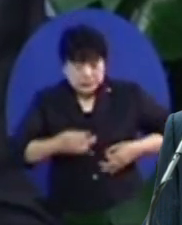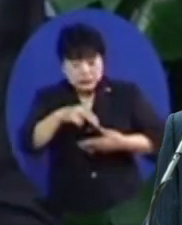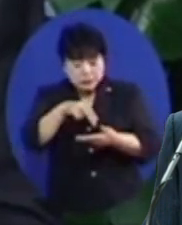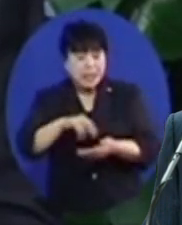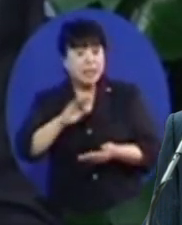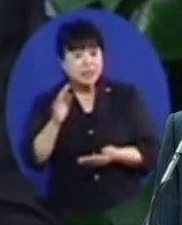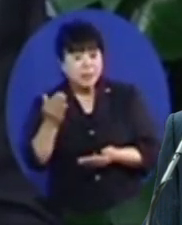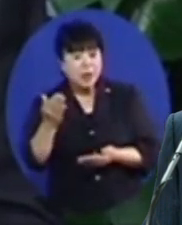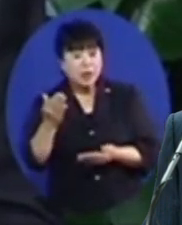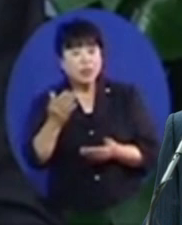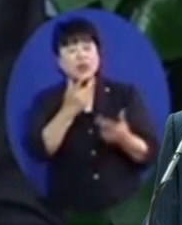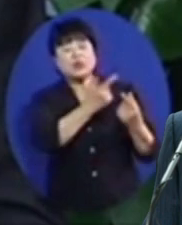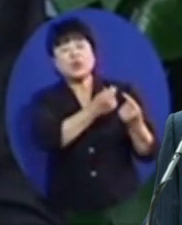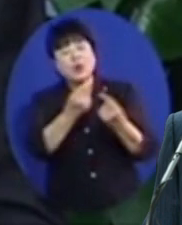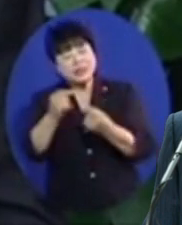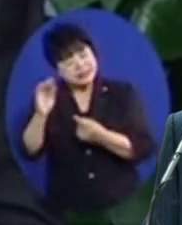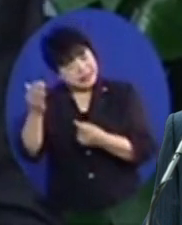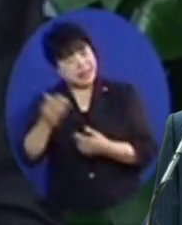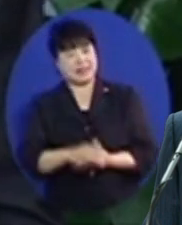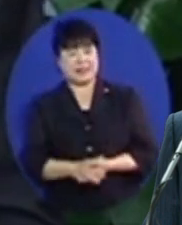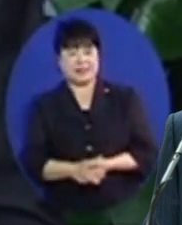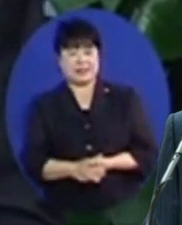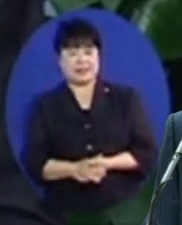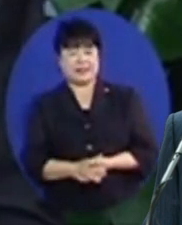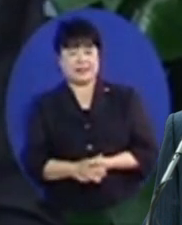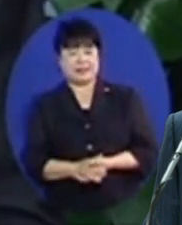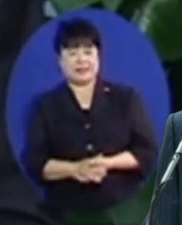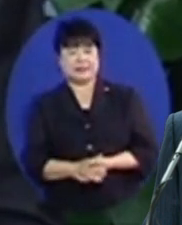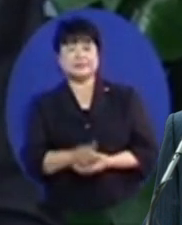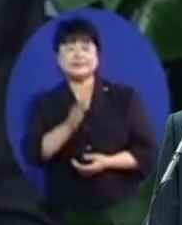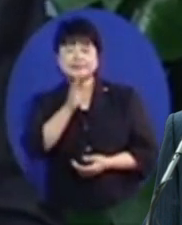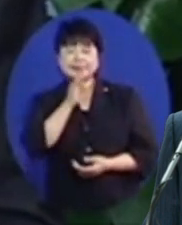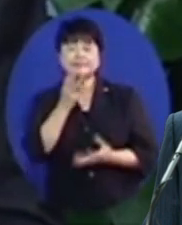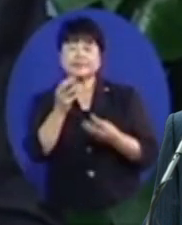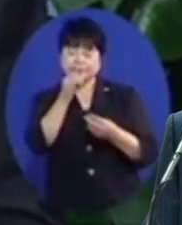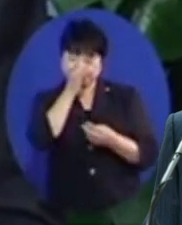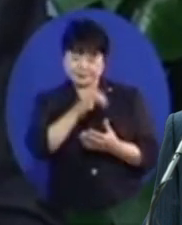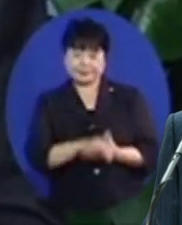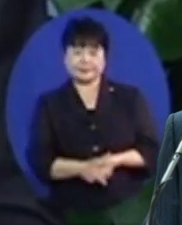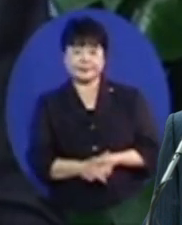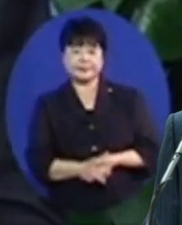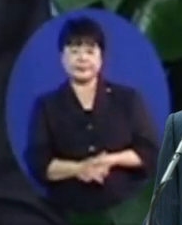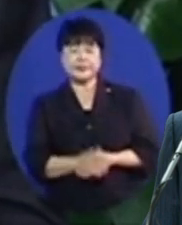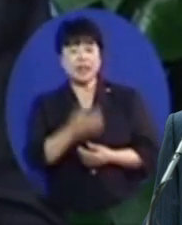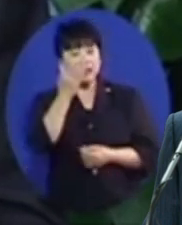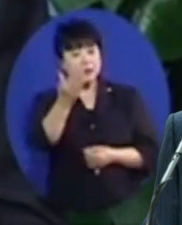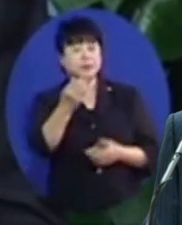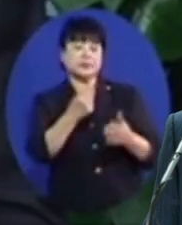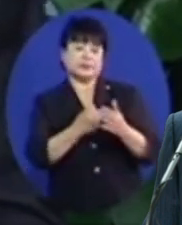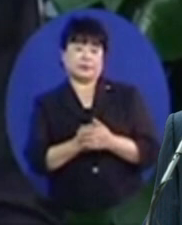떨어지면 그렇게 하고도 남은 일이 많습니다. 이러므로